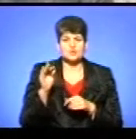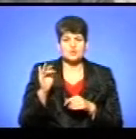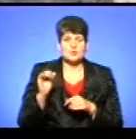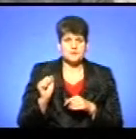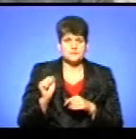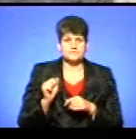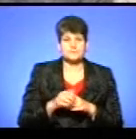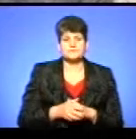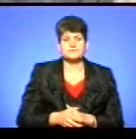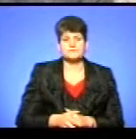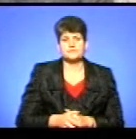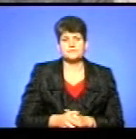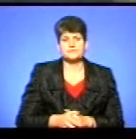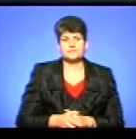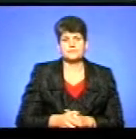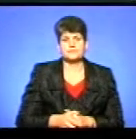Анжела Шова, Юрій Багрій, новини.